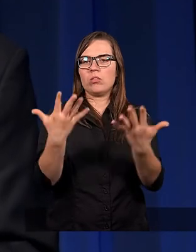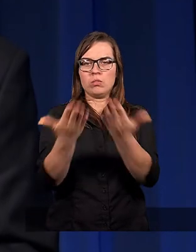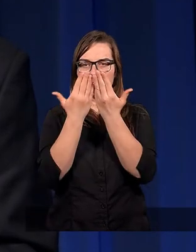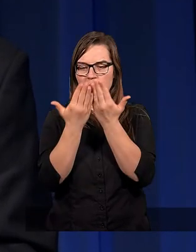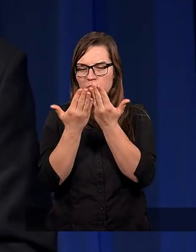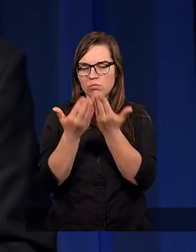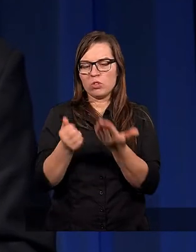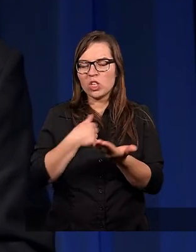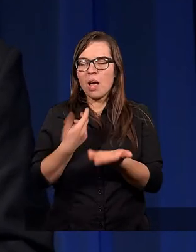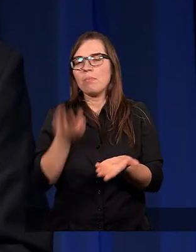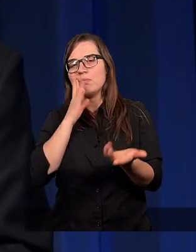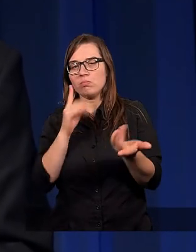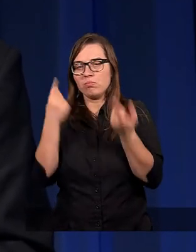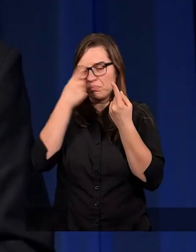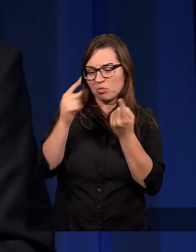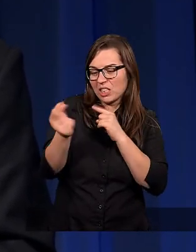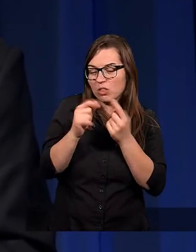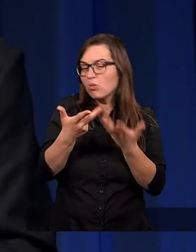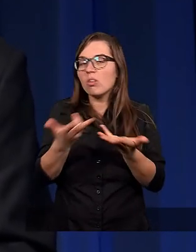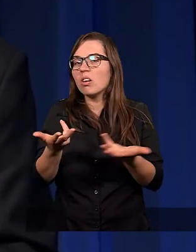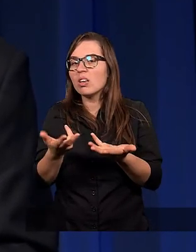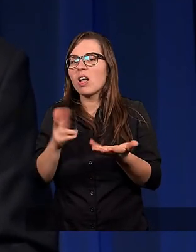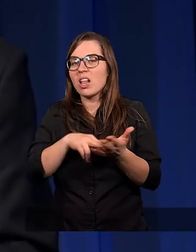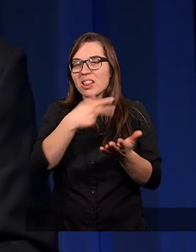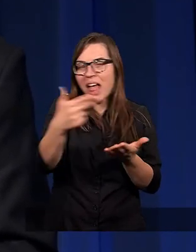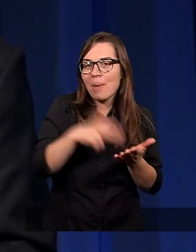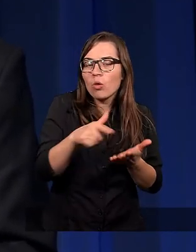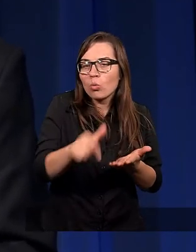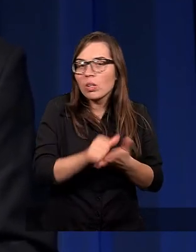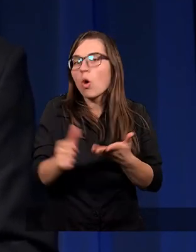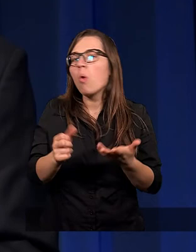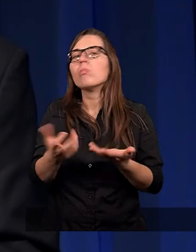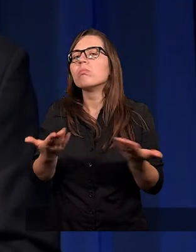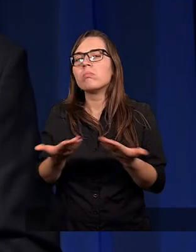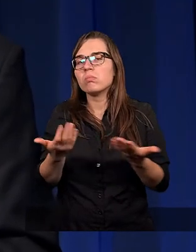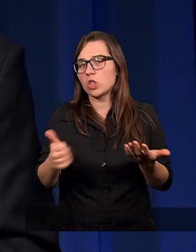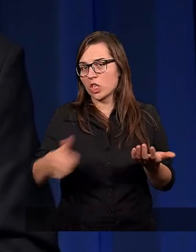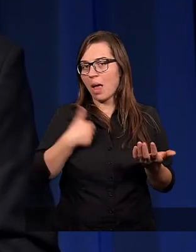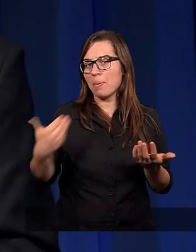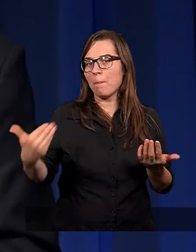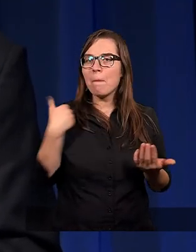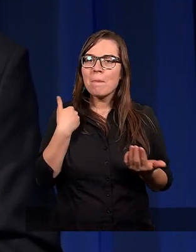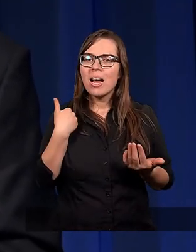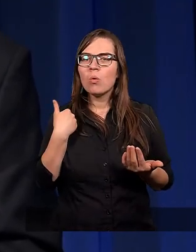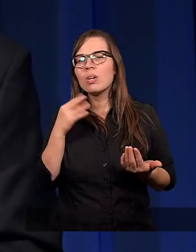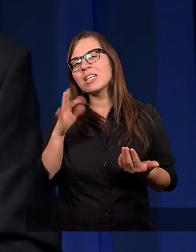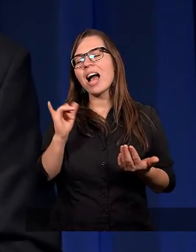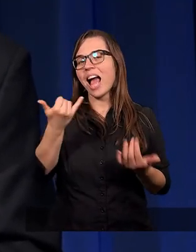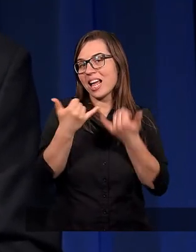Żebym prowadził mądre dysputy o Nim? Na tematy, które tutaj są? Żebym był takim,